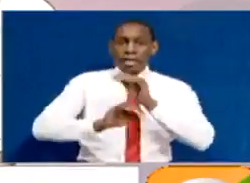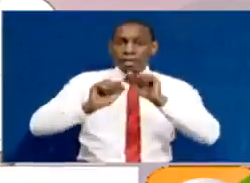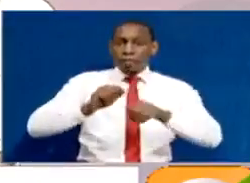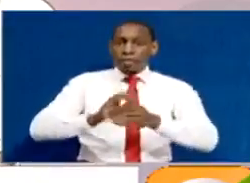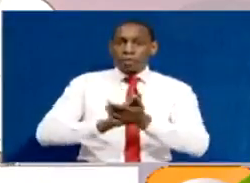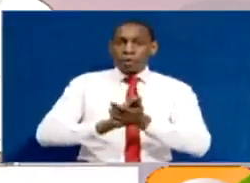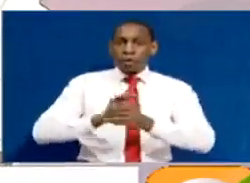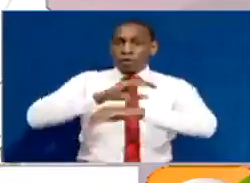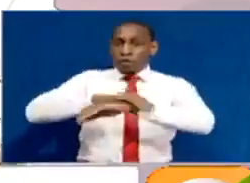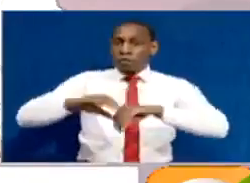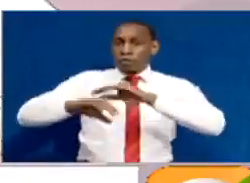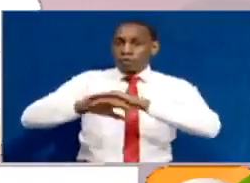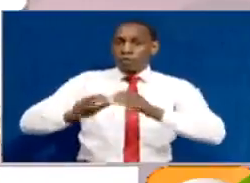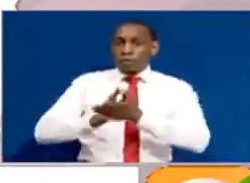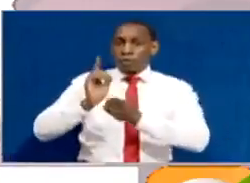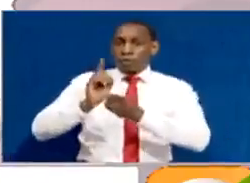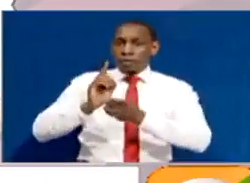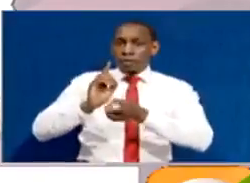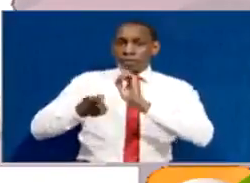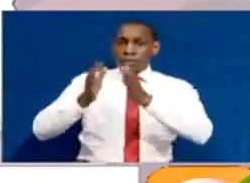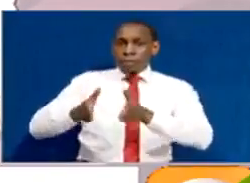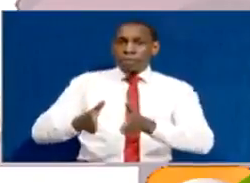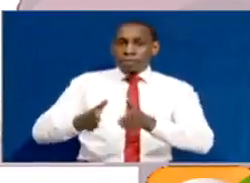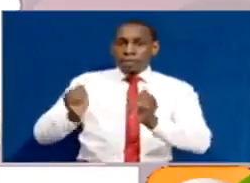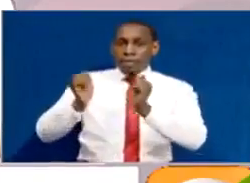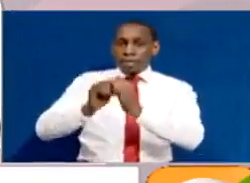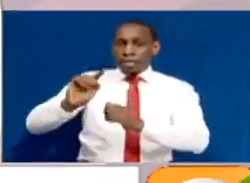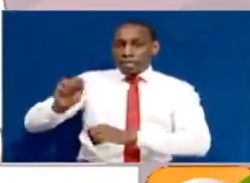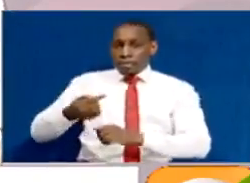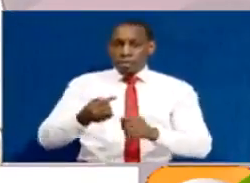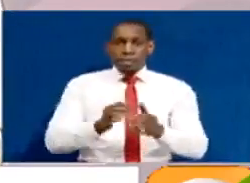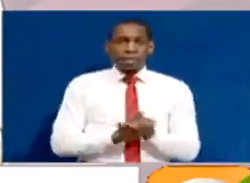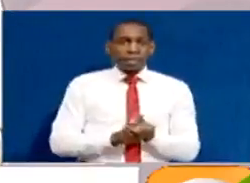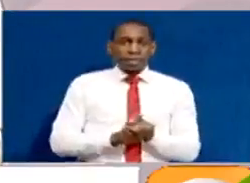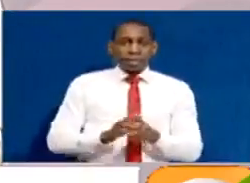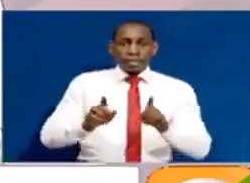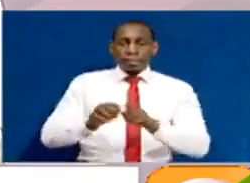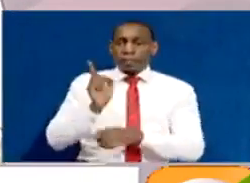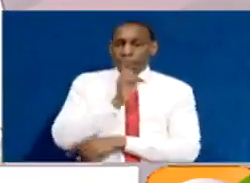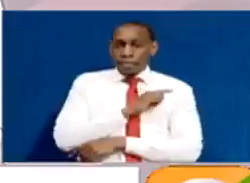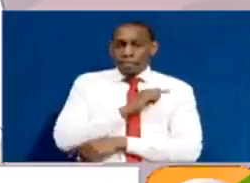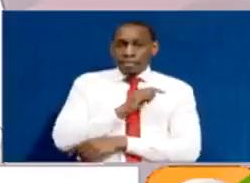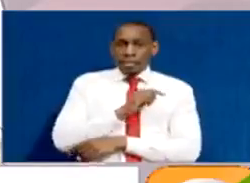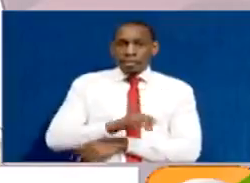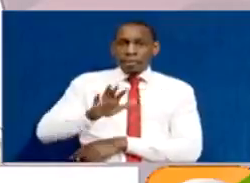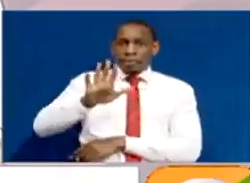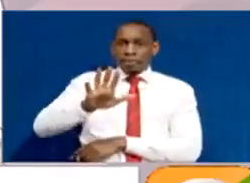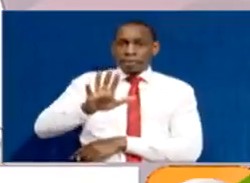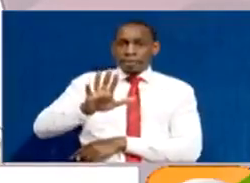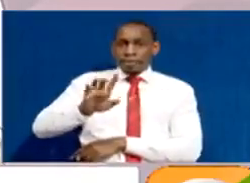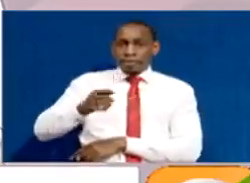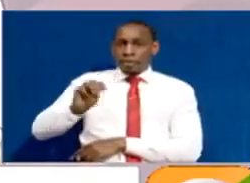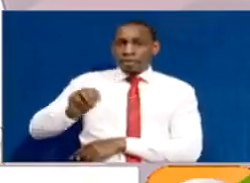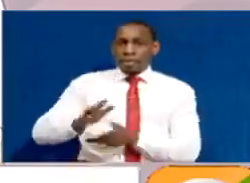ili kuomboleza mshindi huyu wa mbio za mita 10,000 na vilevile aliyemaliza mita 5,000